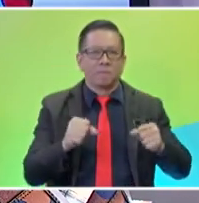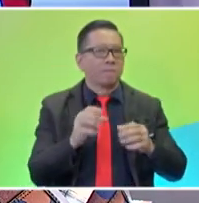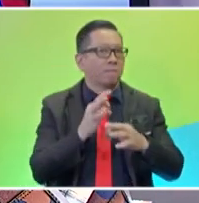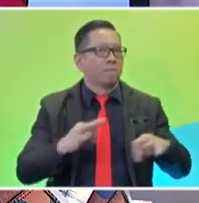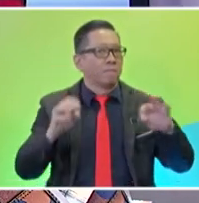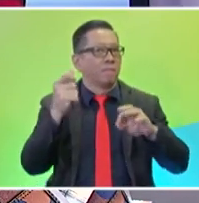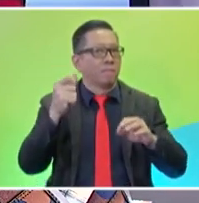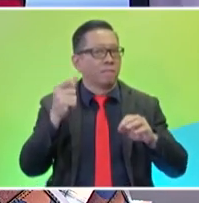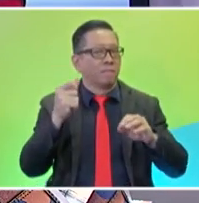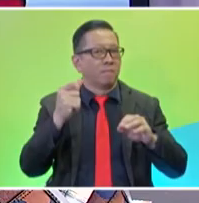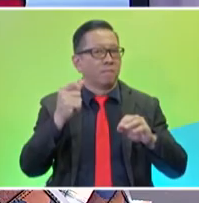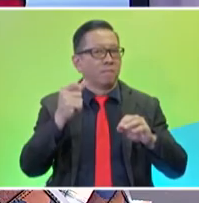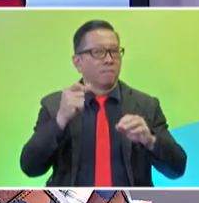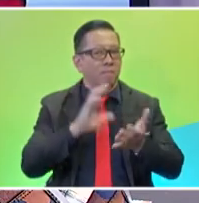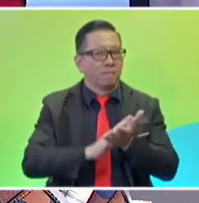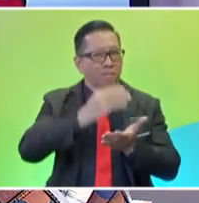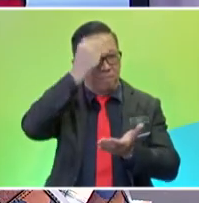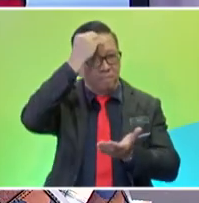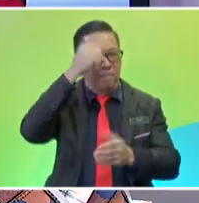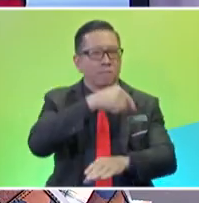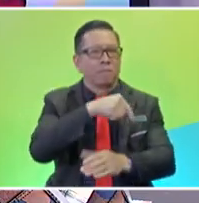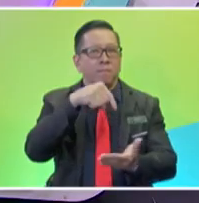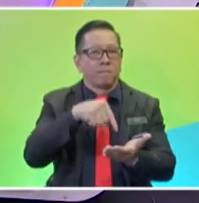keseluruhan prestasimum Indonesia